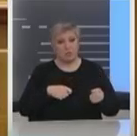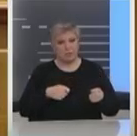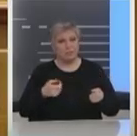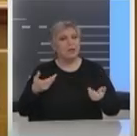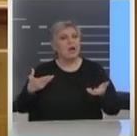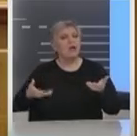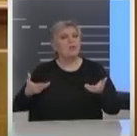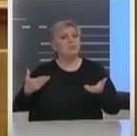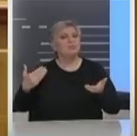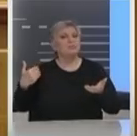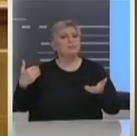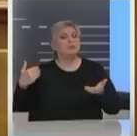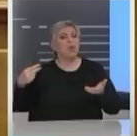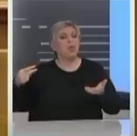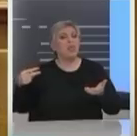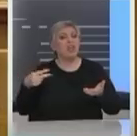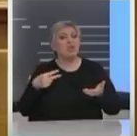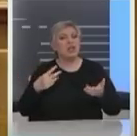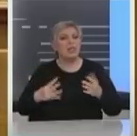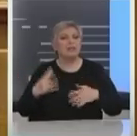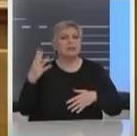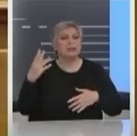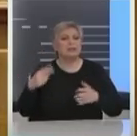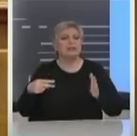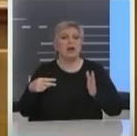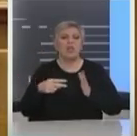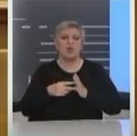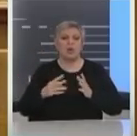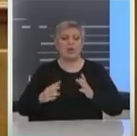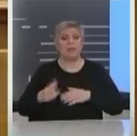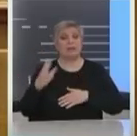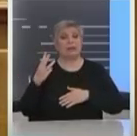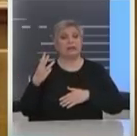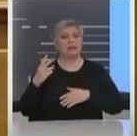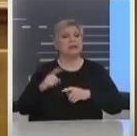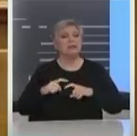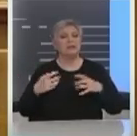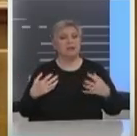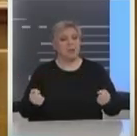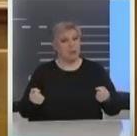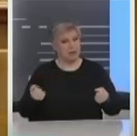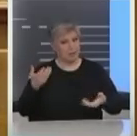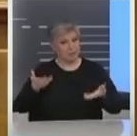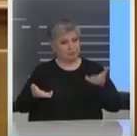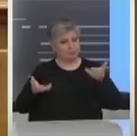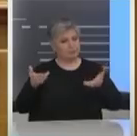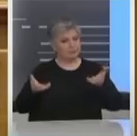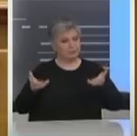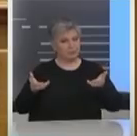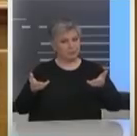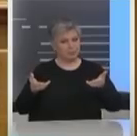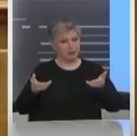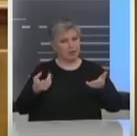τι συνέβαινε το 2014 και το 2013. Για κάντε λοιπόν μια αντιδιαστολή, κύριε Υπουργή.